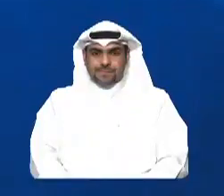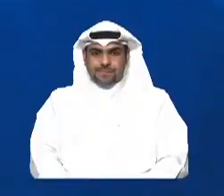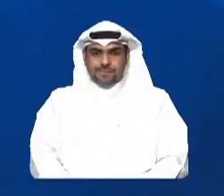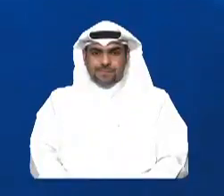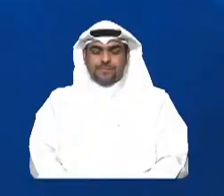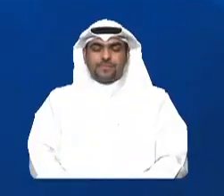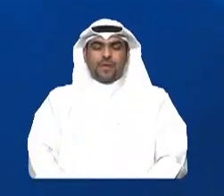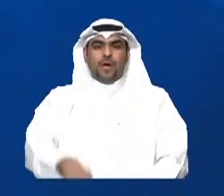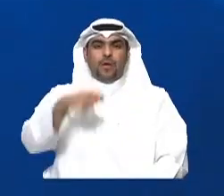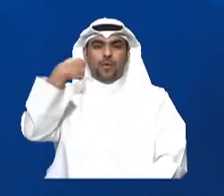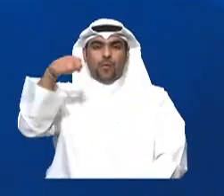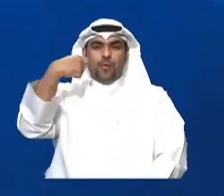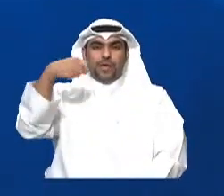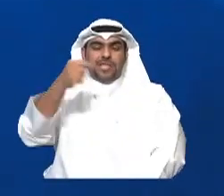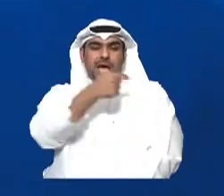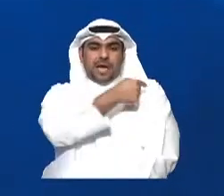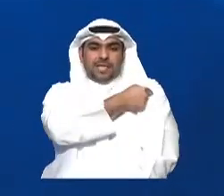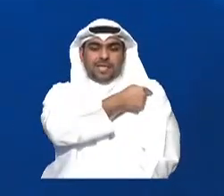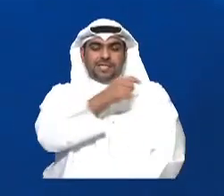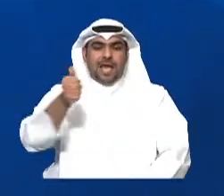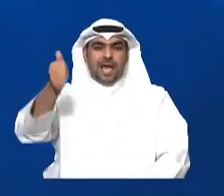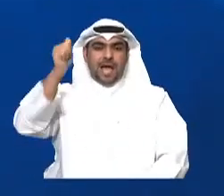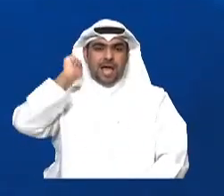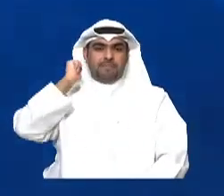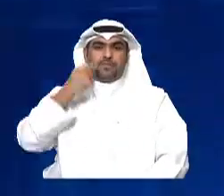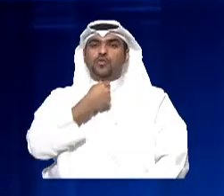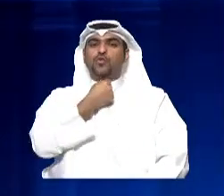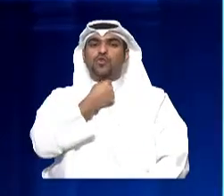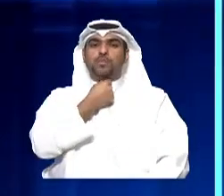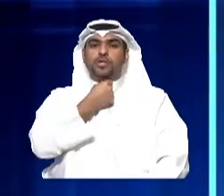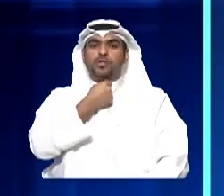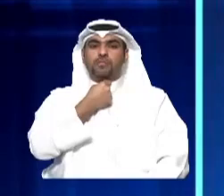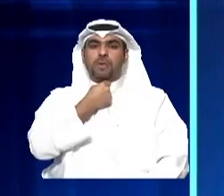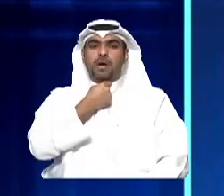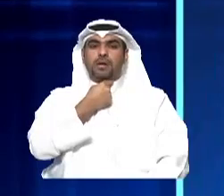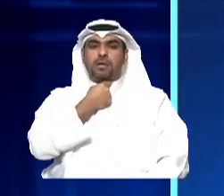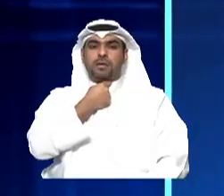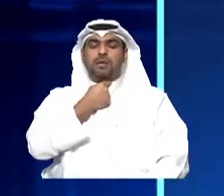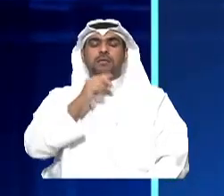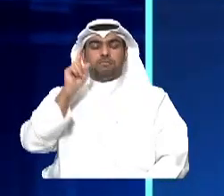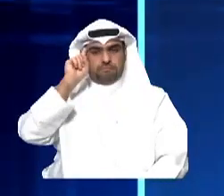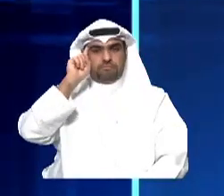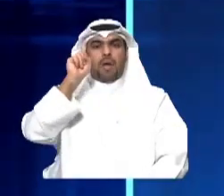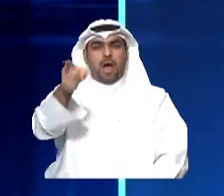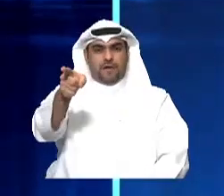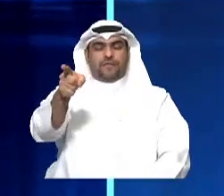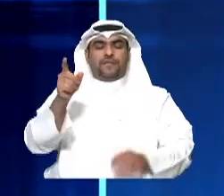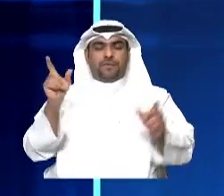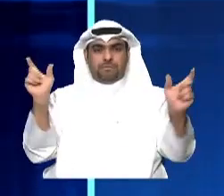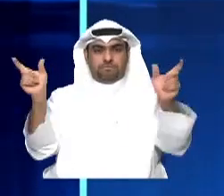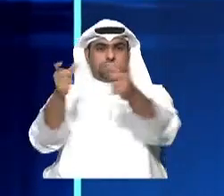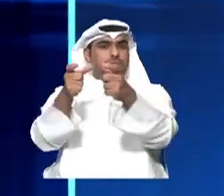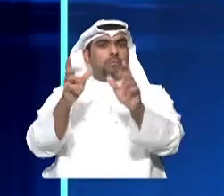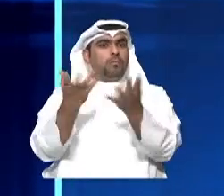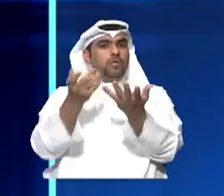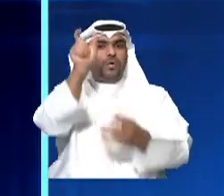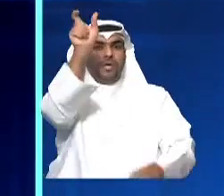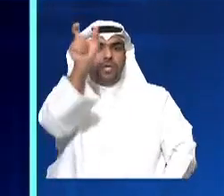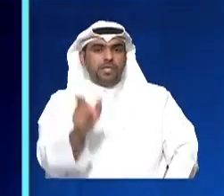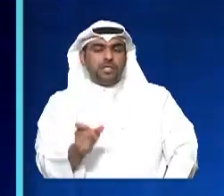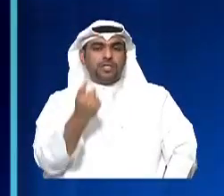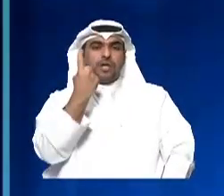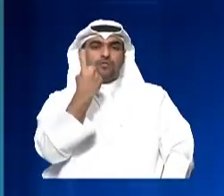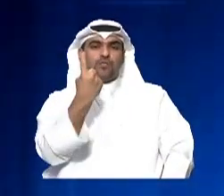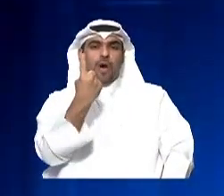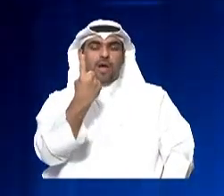رصدت وزاره الصحه امس الجمعه اصابه مواطن بمرض الكوليرا ظهرت عليه اعراض المرض عقب